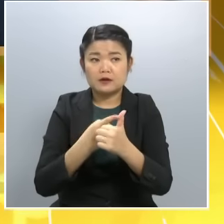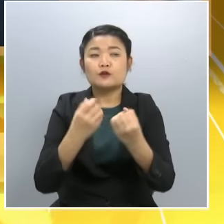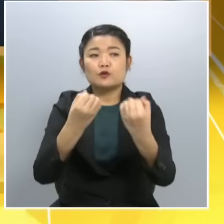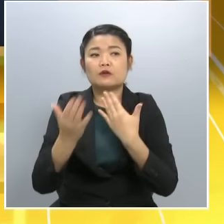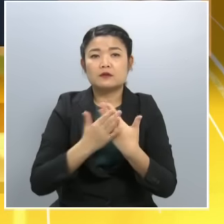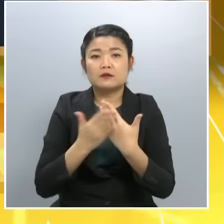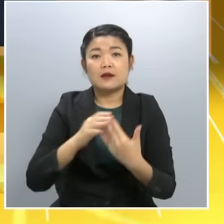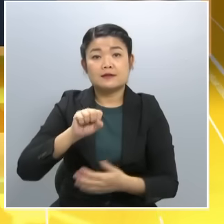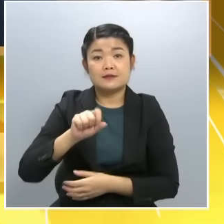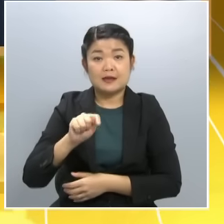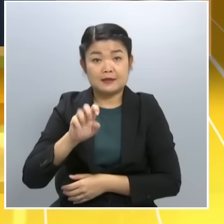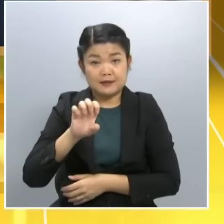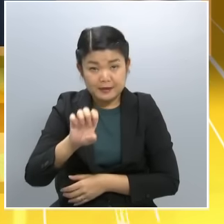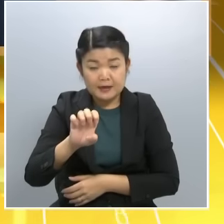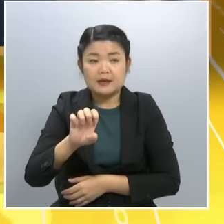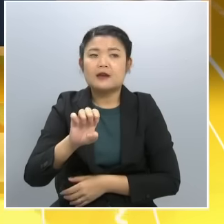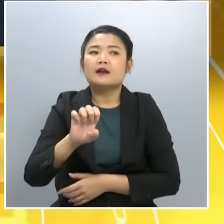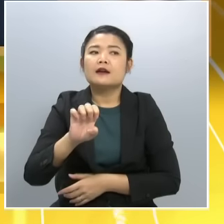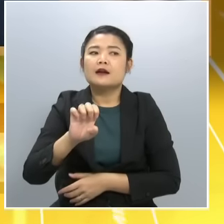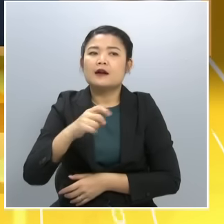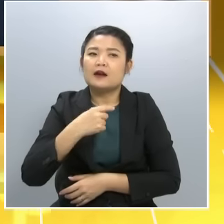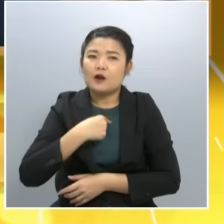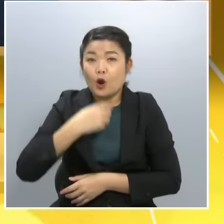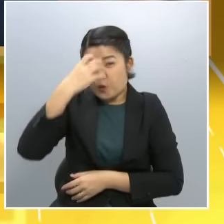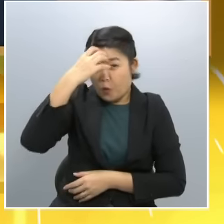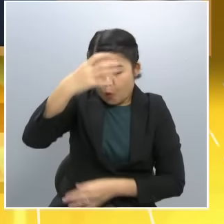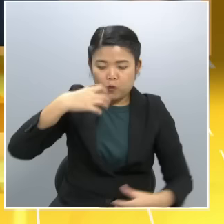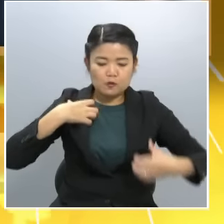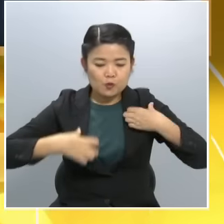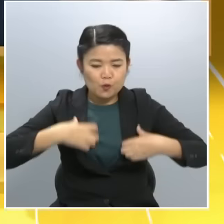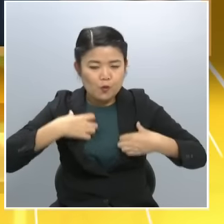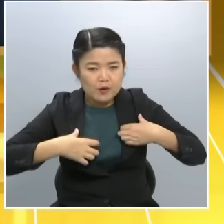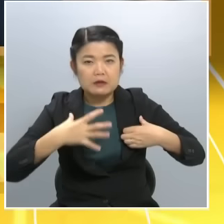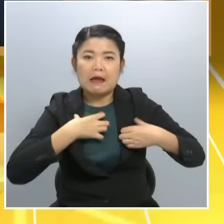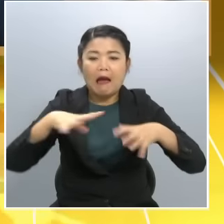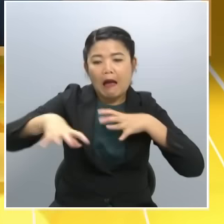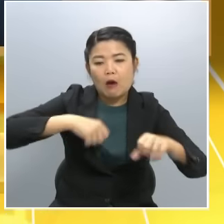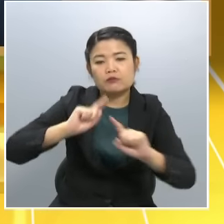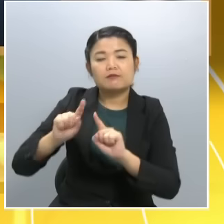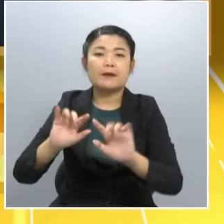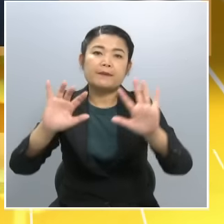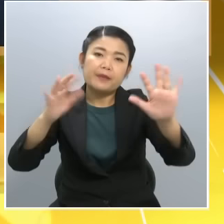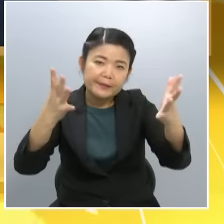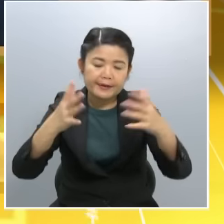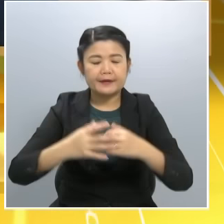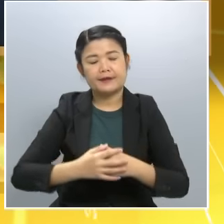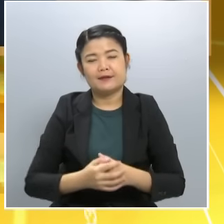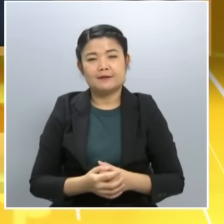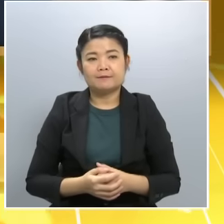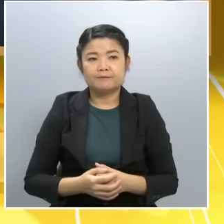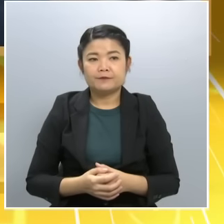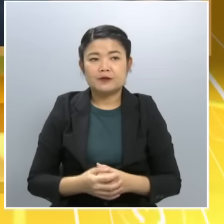สตินะครับให้ผมเนี่ยไม่มีโมหะโทสะโลภะอือให้ผมเนี่ยนั่งอ่า